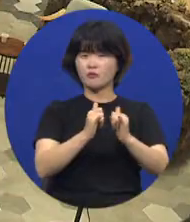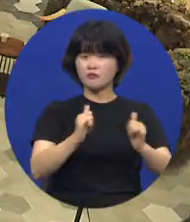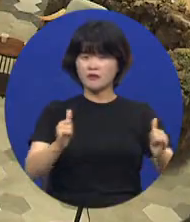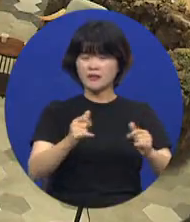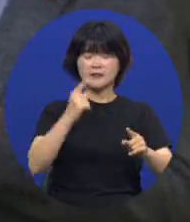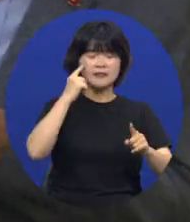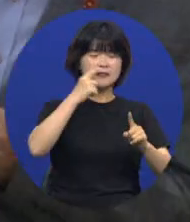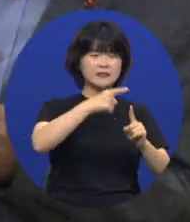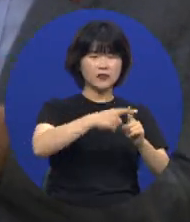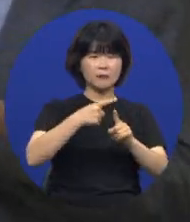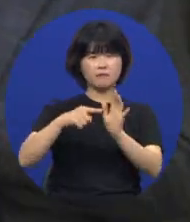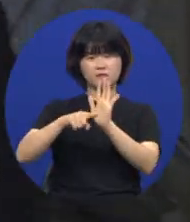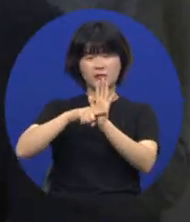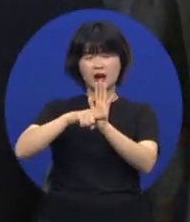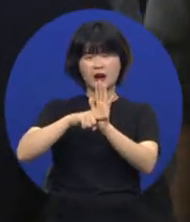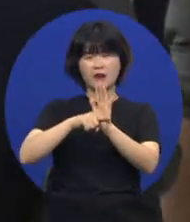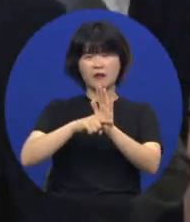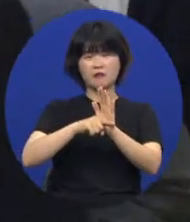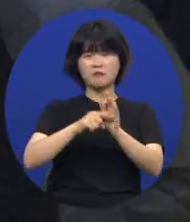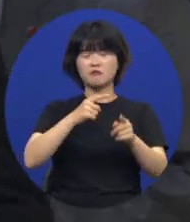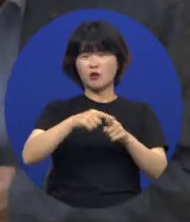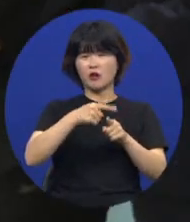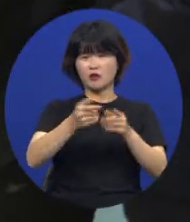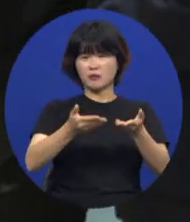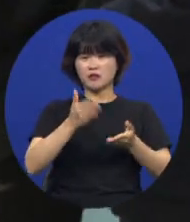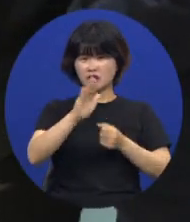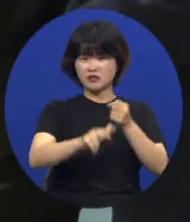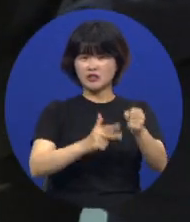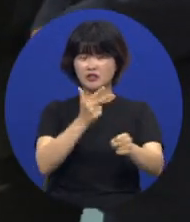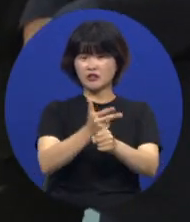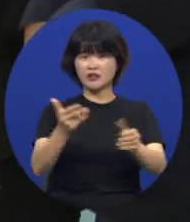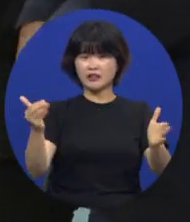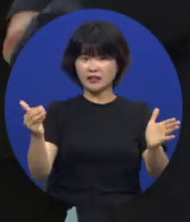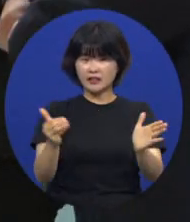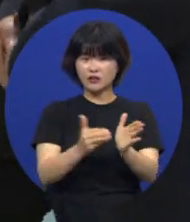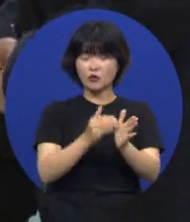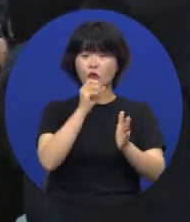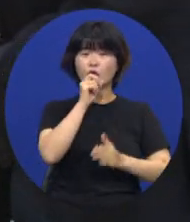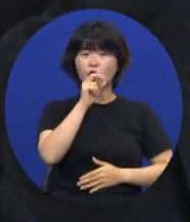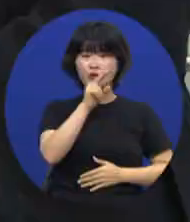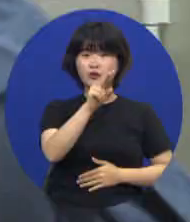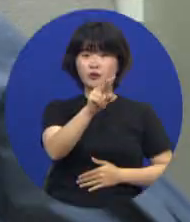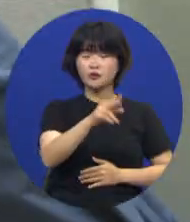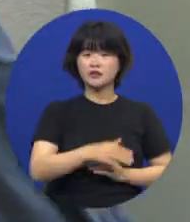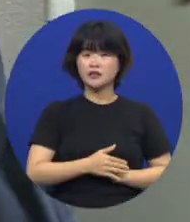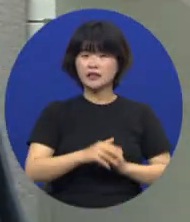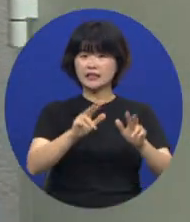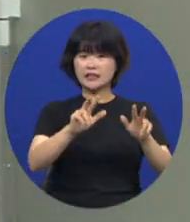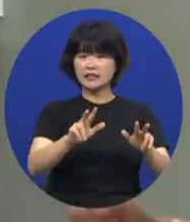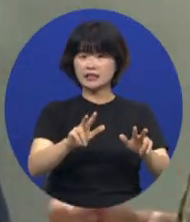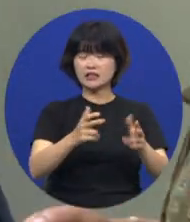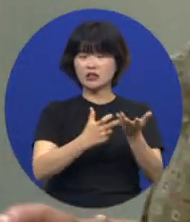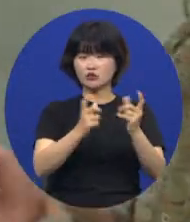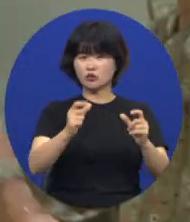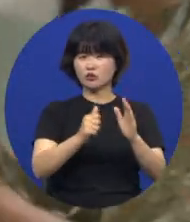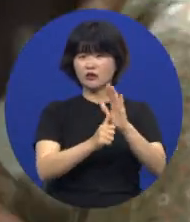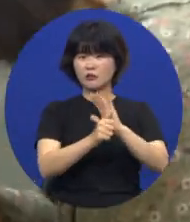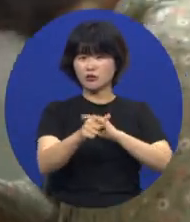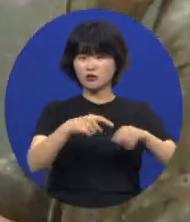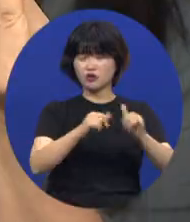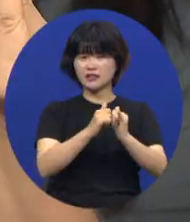긍정과 부정적인 평가가 엇갈리는 가운데 7년 만에 임기를 마친 원희룡 지사는 이제는 제주를